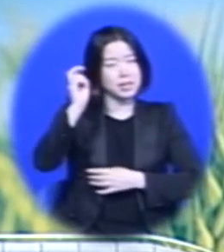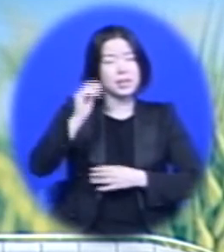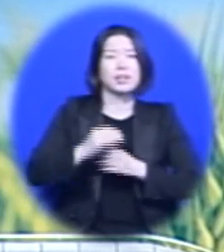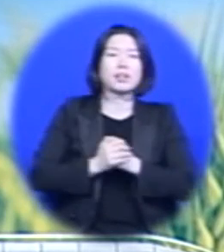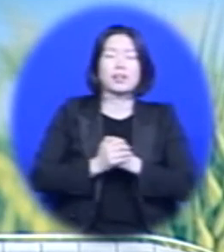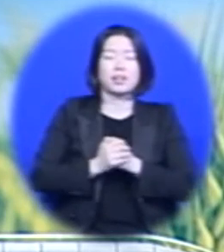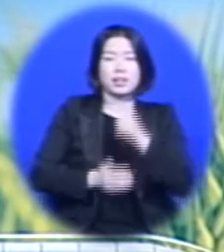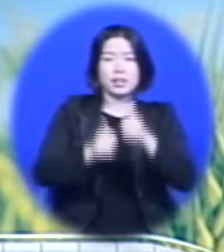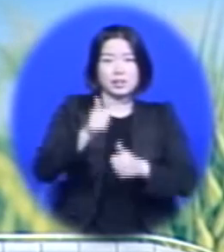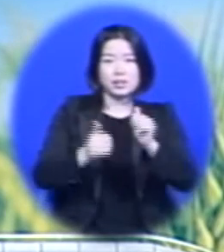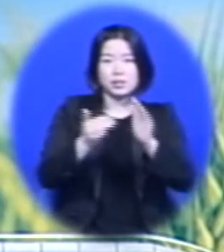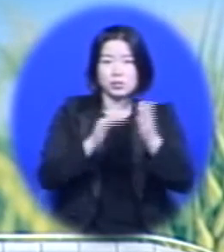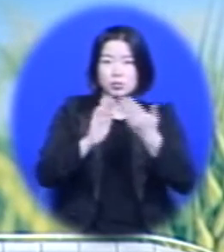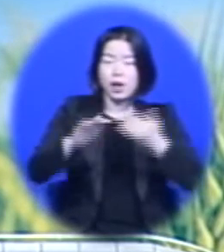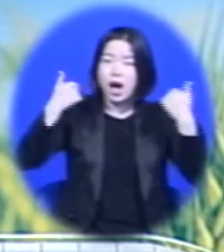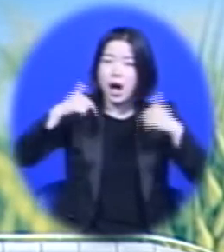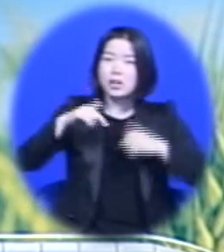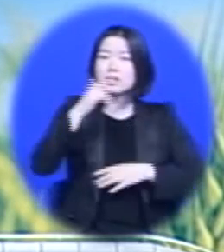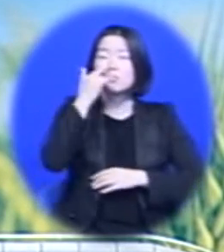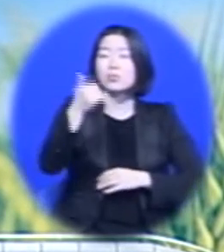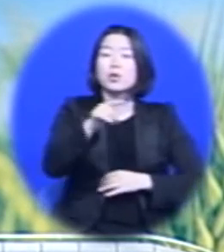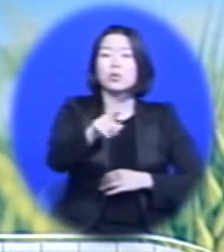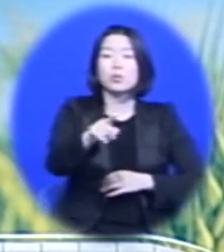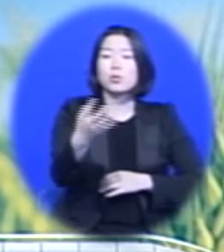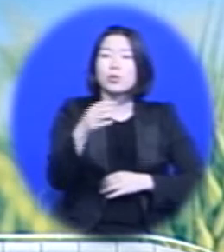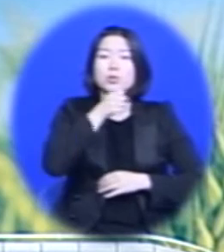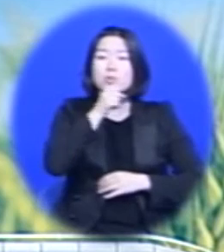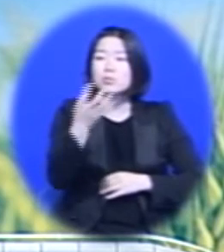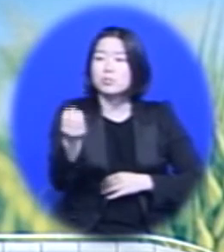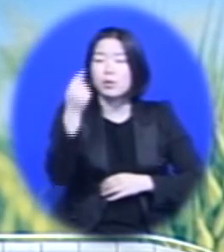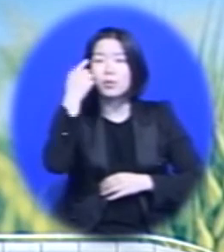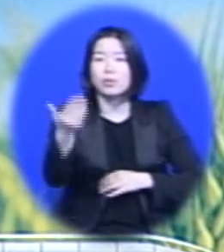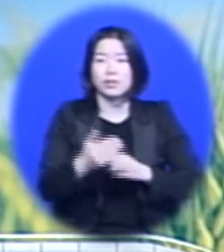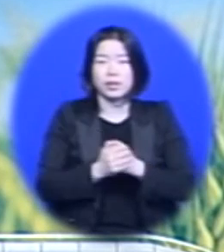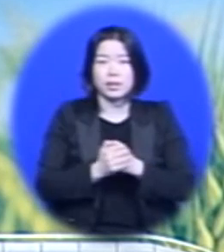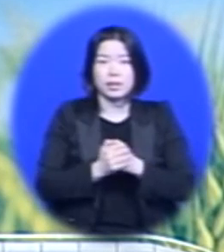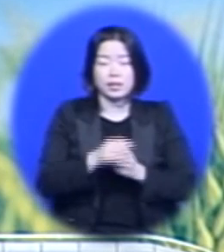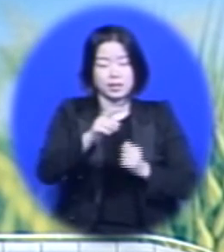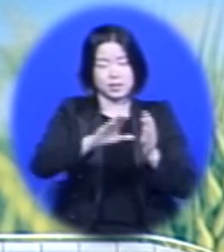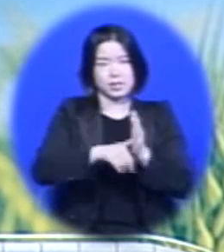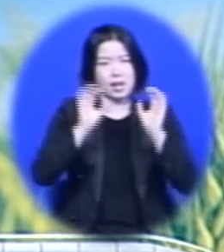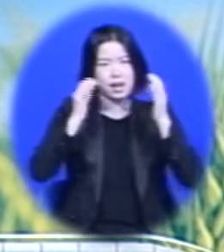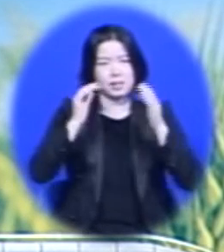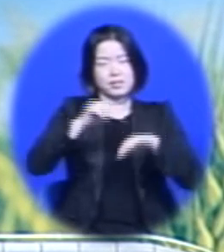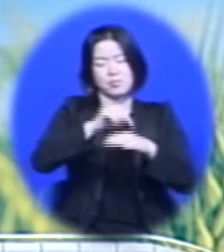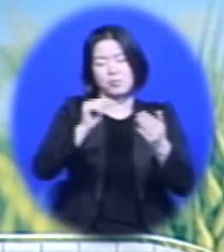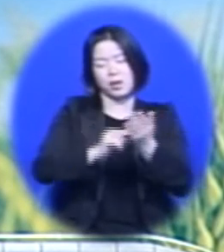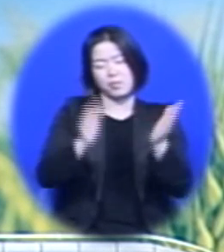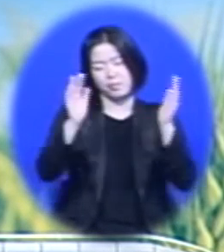시험이 끝나고 난 다음에 항상 부모는요, 너 몇 점인 것 같아? 그때 아이들은 마음이